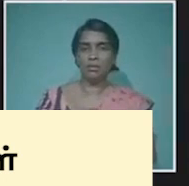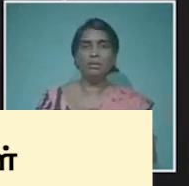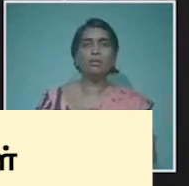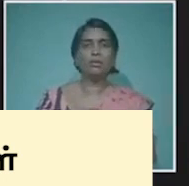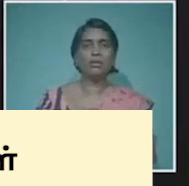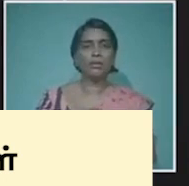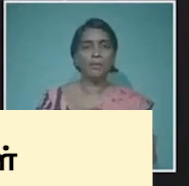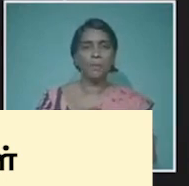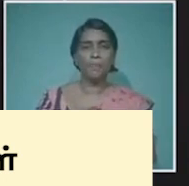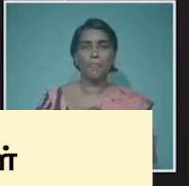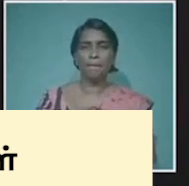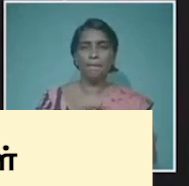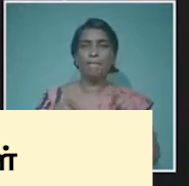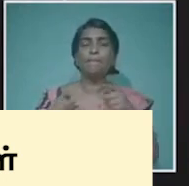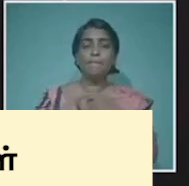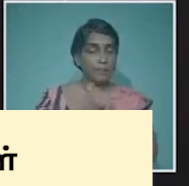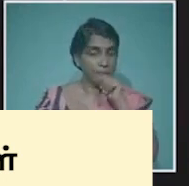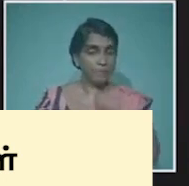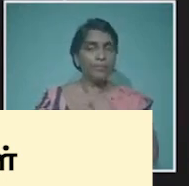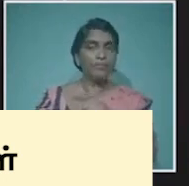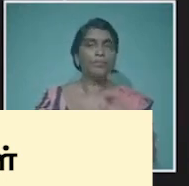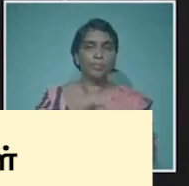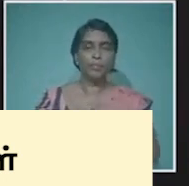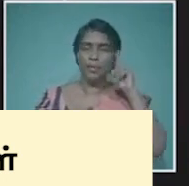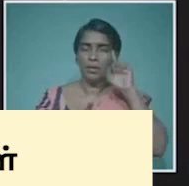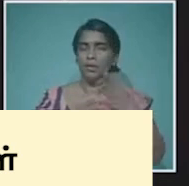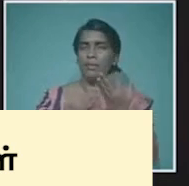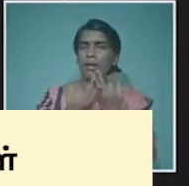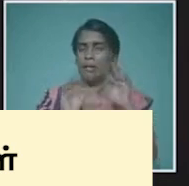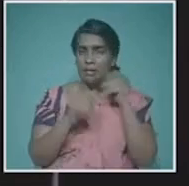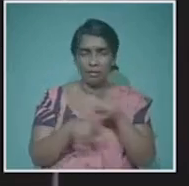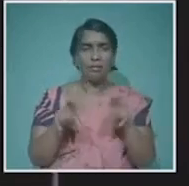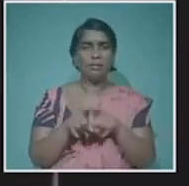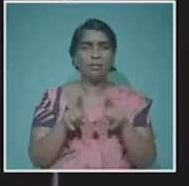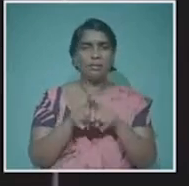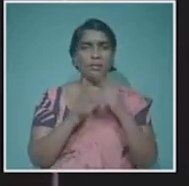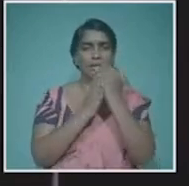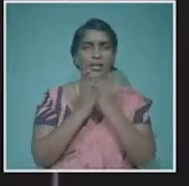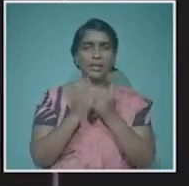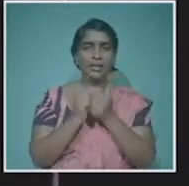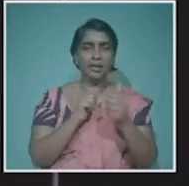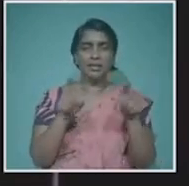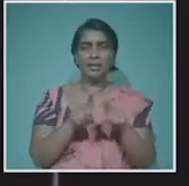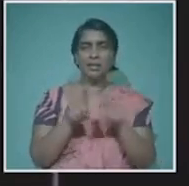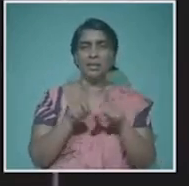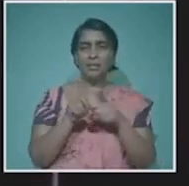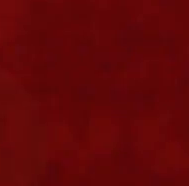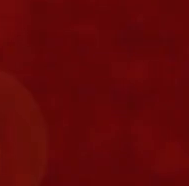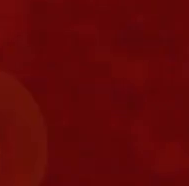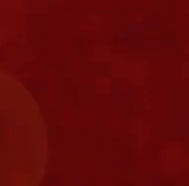இருந்தால் இந்த சபைக்கும் இந்த நிலையியல் கட்டளைக்கும் இங்கு உருவாக்கப்படுகின்ற குழுக்களுக்கும் அர்த்தம் இருக்காது என்பதை தெரிவித்து விடைபெறுகிறேன்.